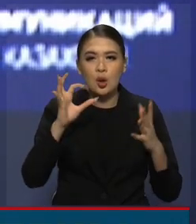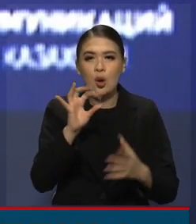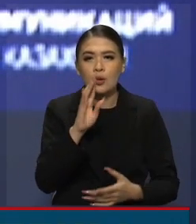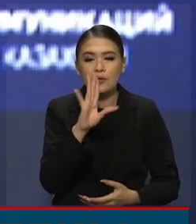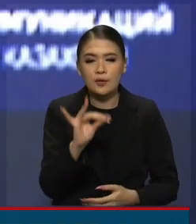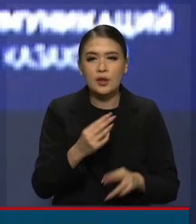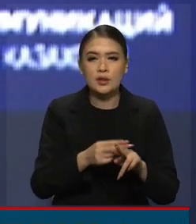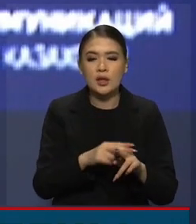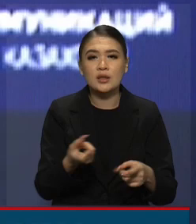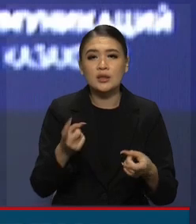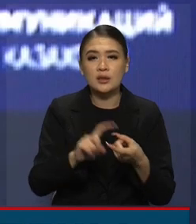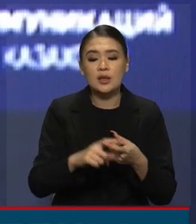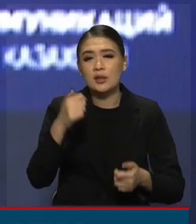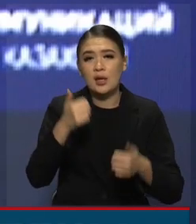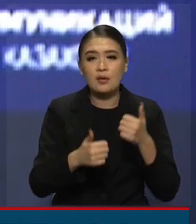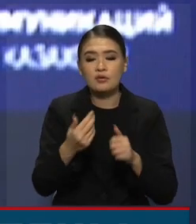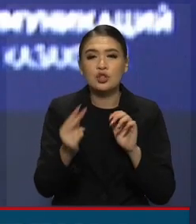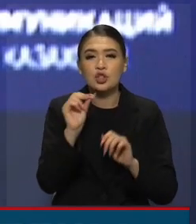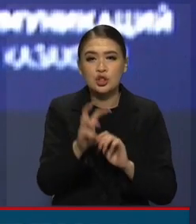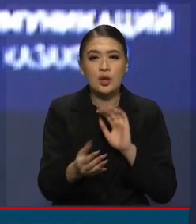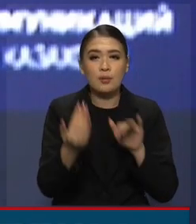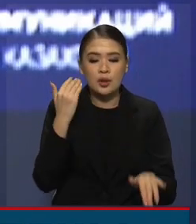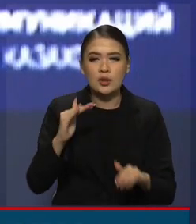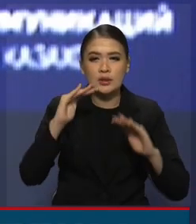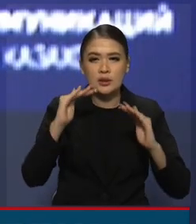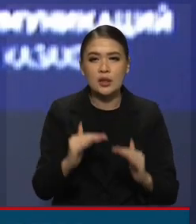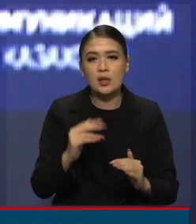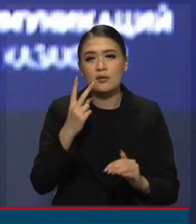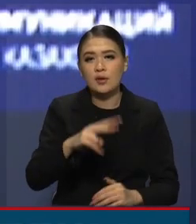В сравнении с предыдущей неделей заболеваемость снизилась на